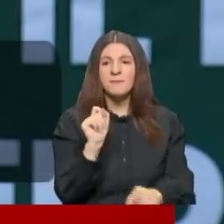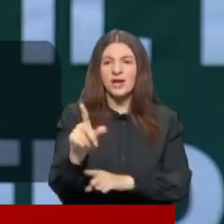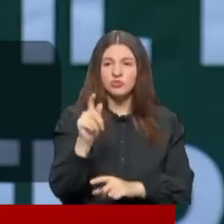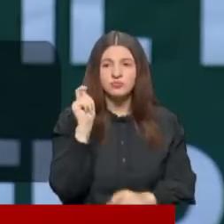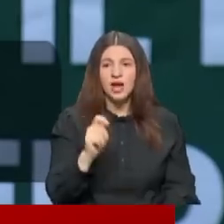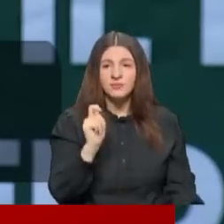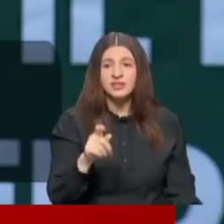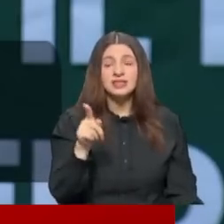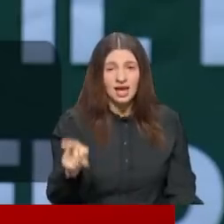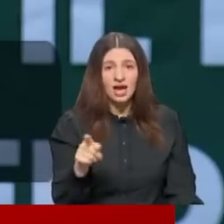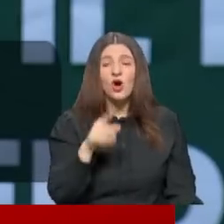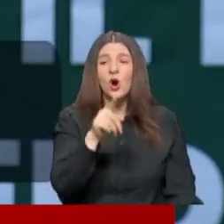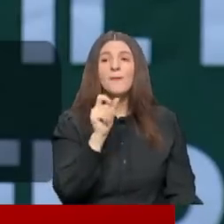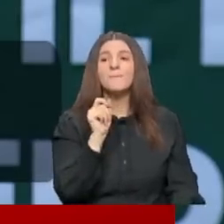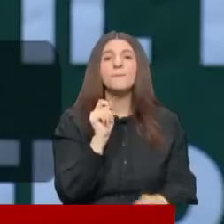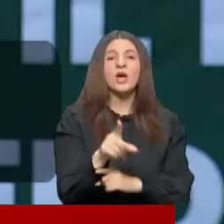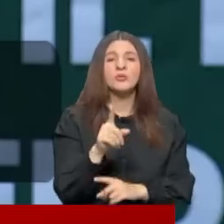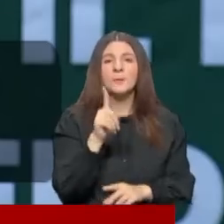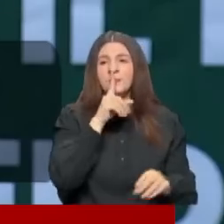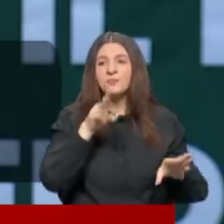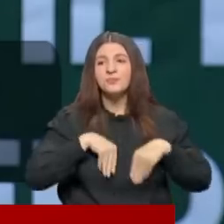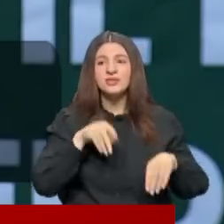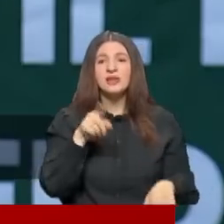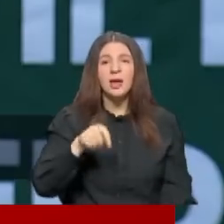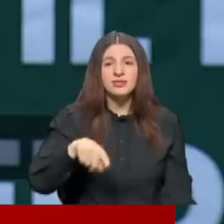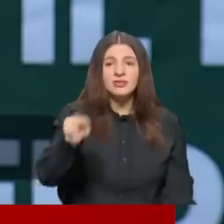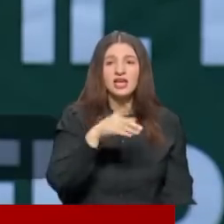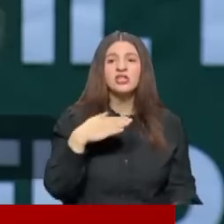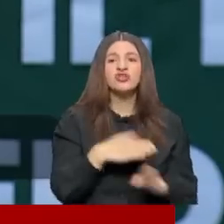mektup yazdığında o mektup.